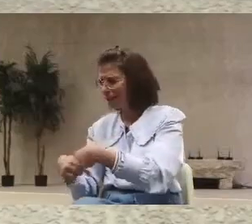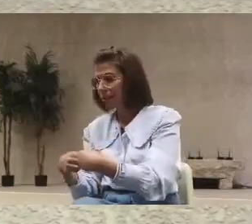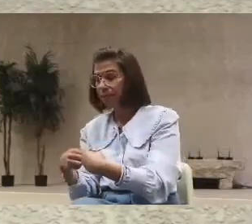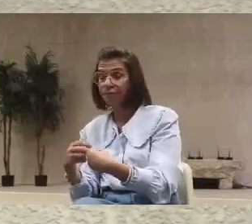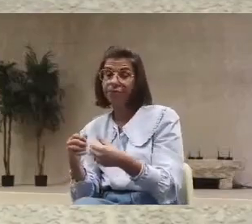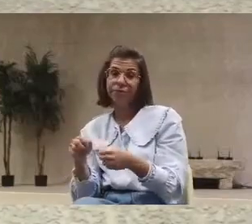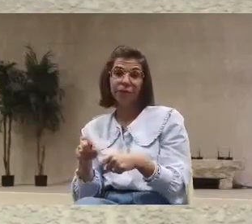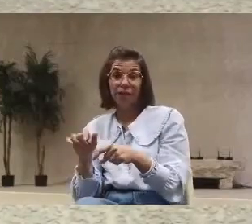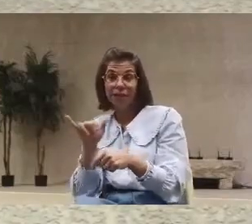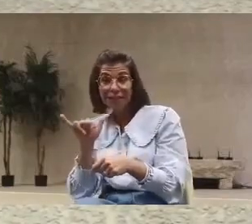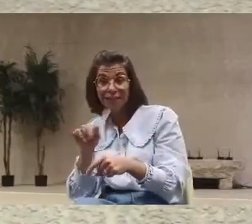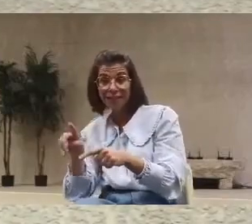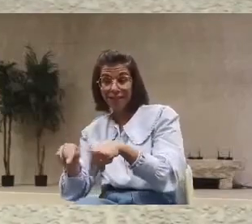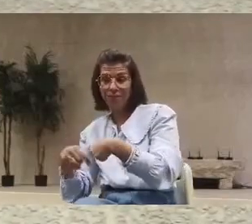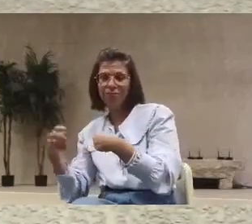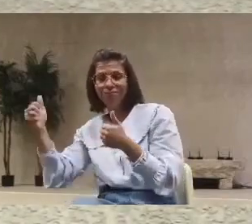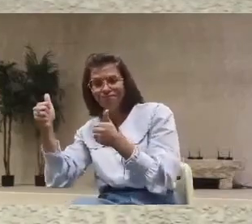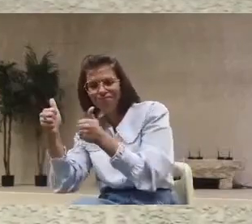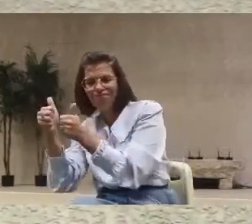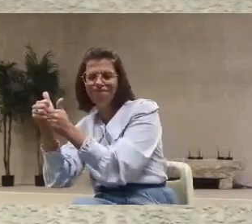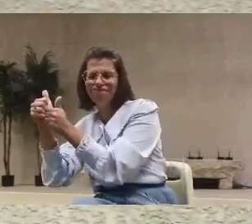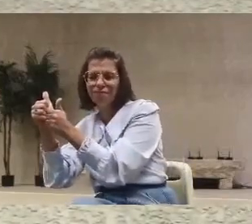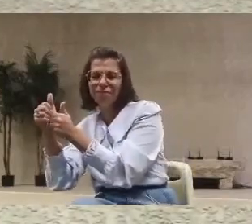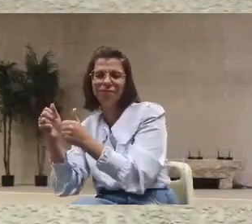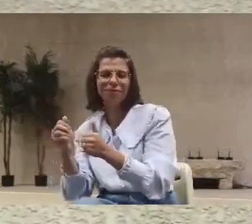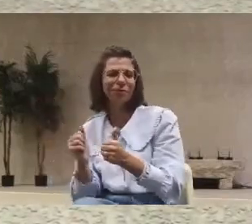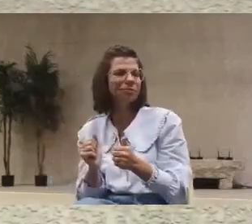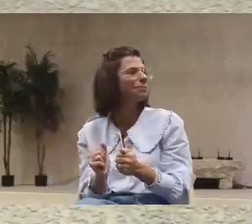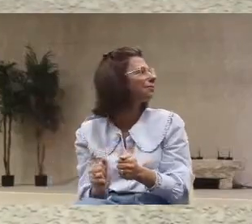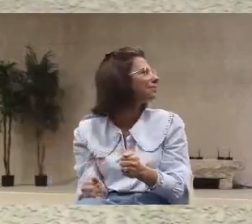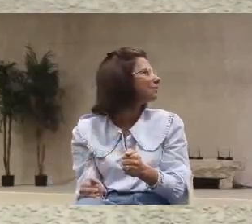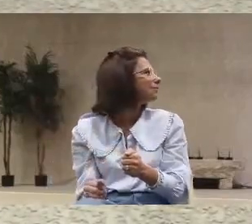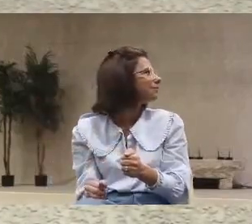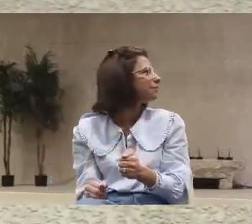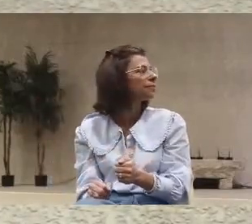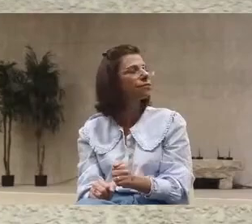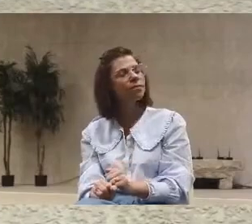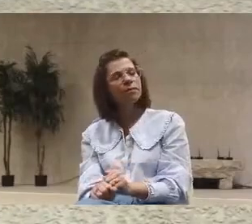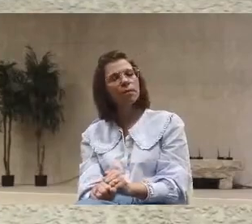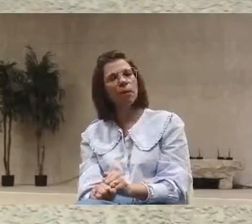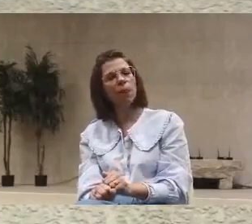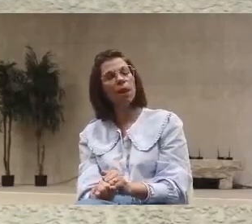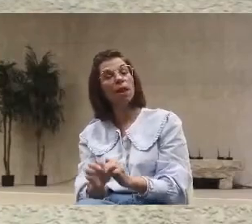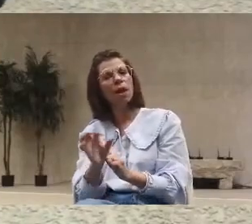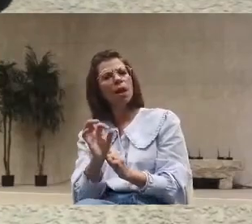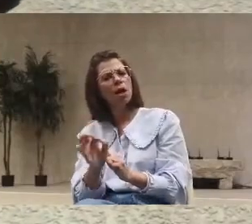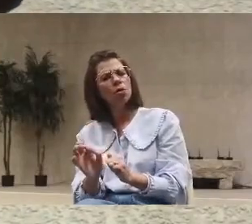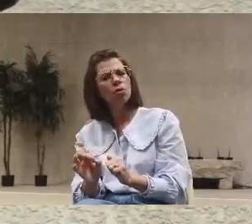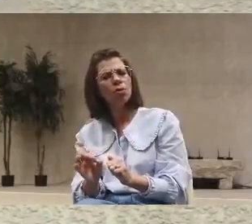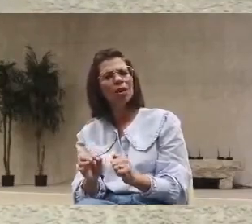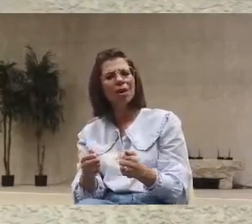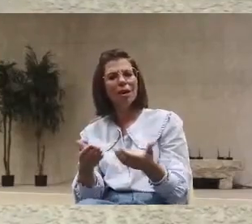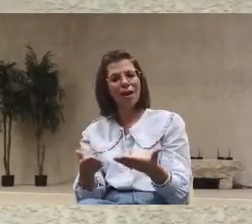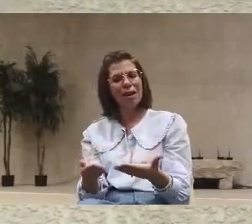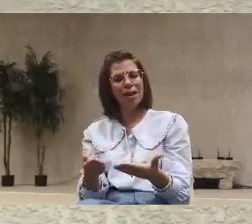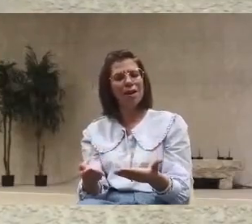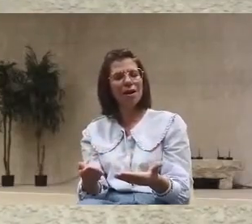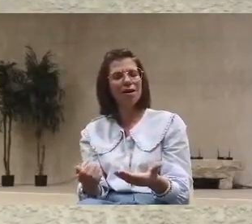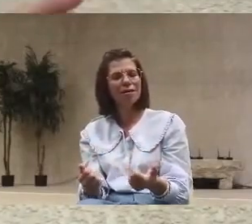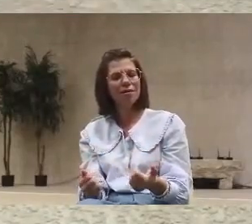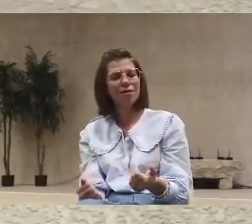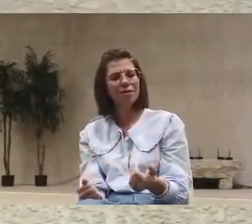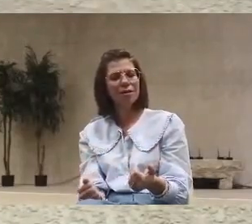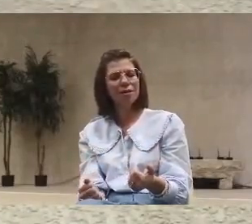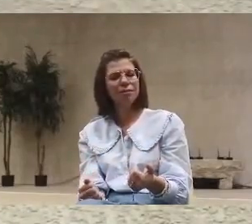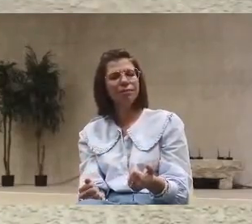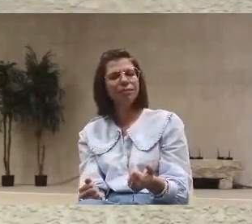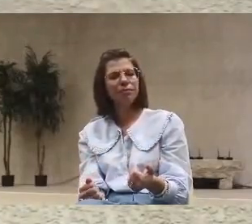Alléluia parce que nous vivons dans ces derniers temps et que dans les derniers temps le Seigneur dit que les gens se donneront une foule